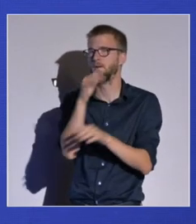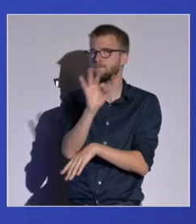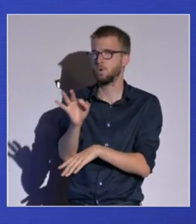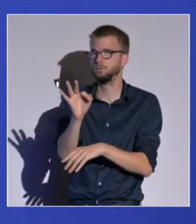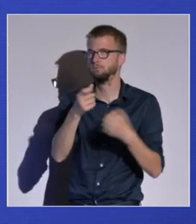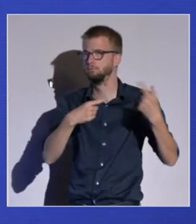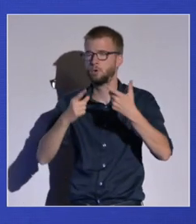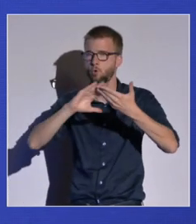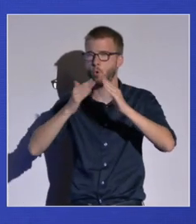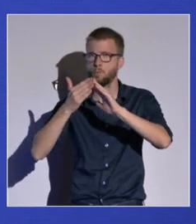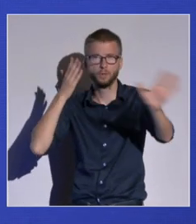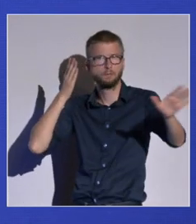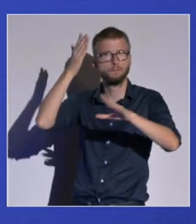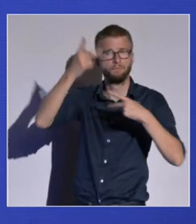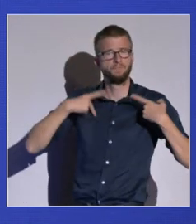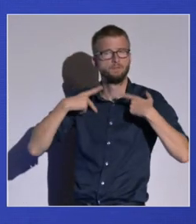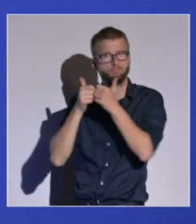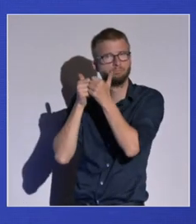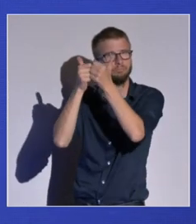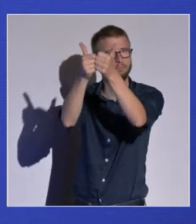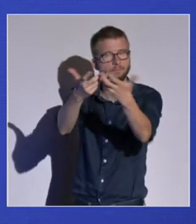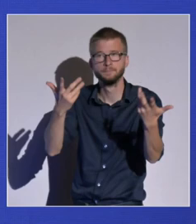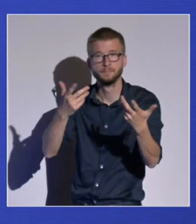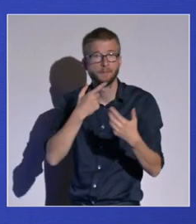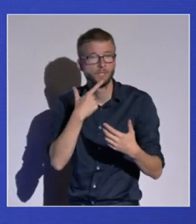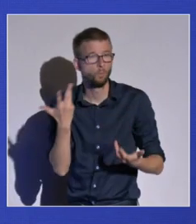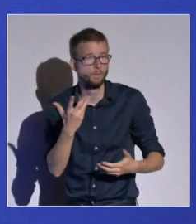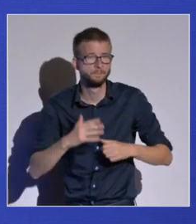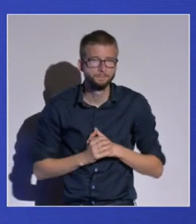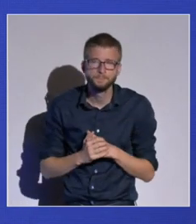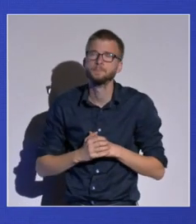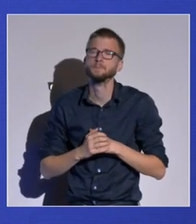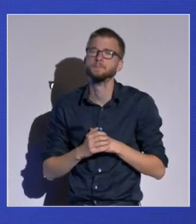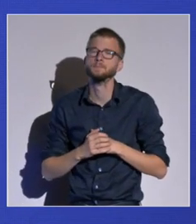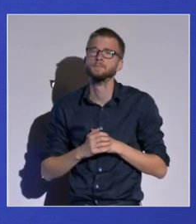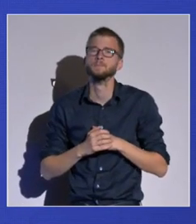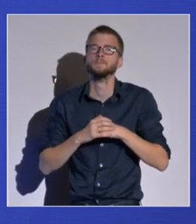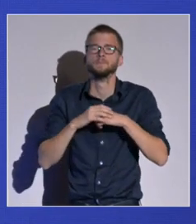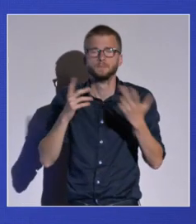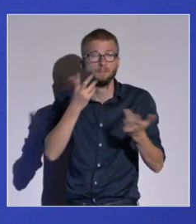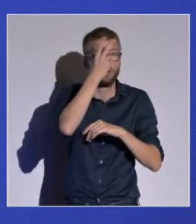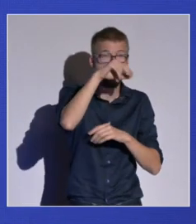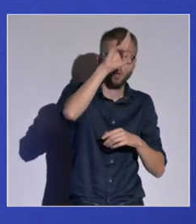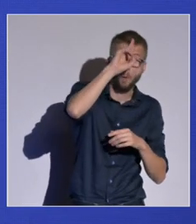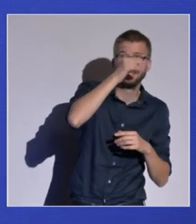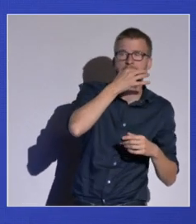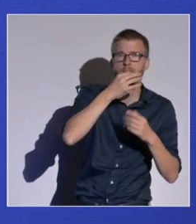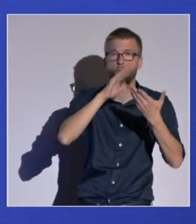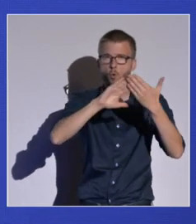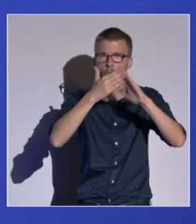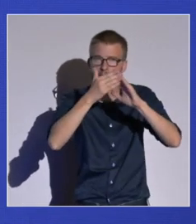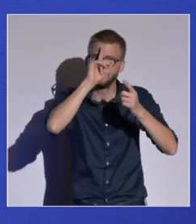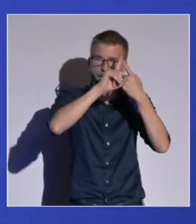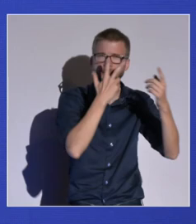destin. Qu'est-ce que ça veut dire, communauté de destin? Alors que j'avais défini l'Europe comme communauté de